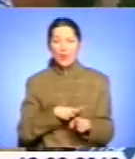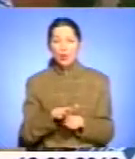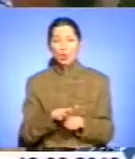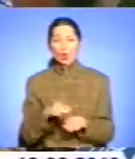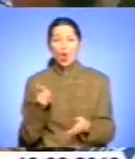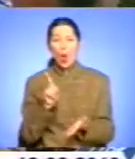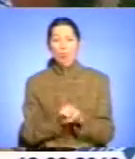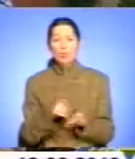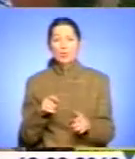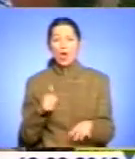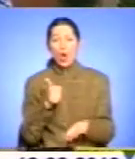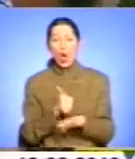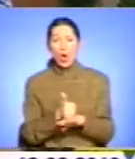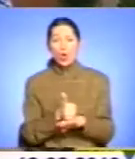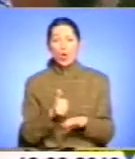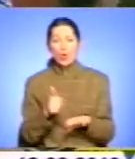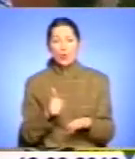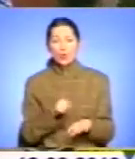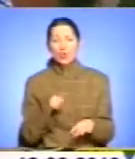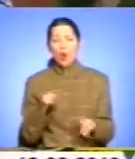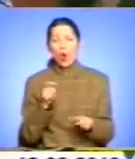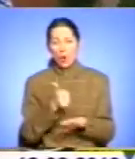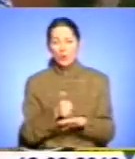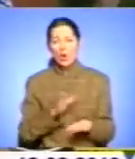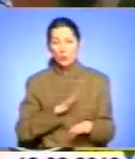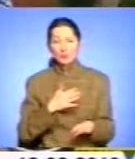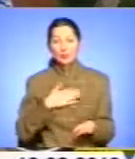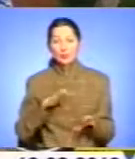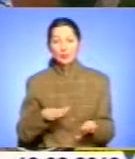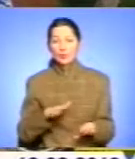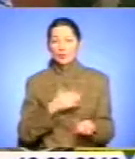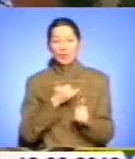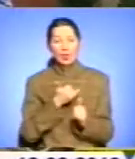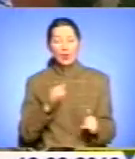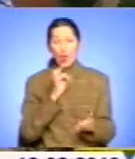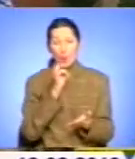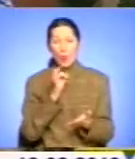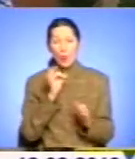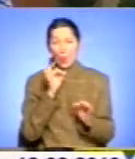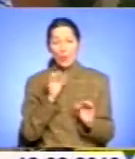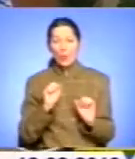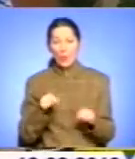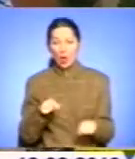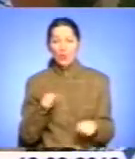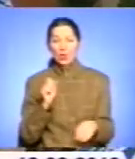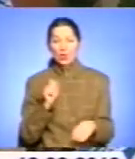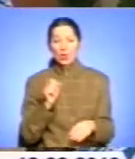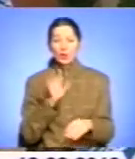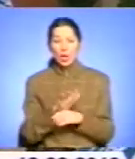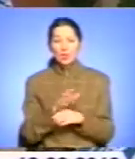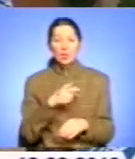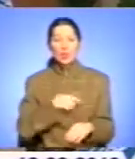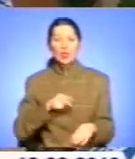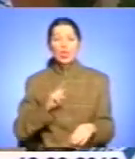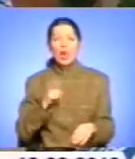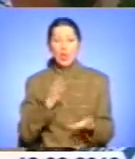чи той самий голова був би на моєму місці, не маю права вказати депутату, як він повинен звітувати. Але дійсно громадськість до мене